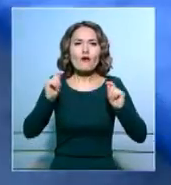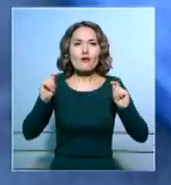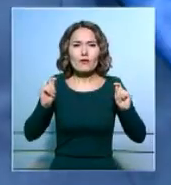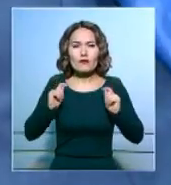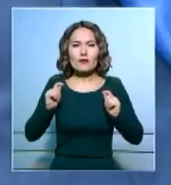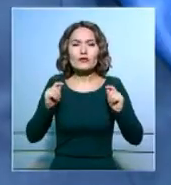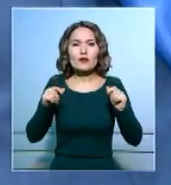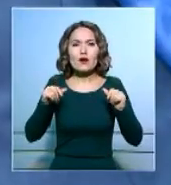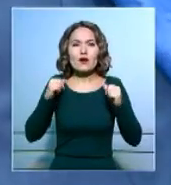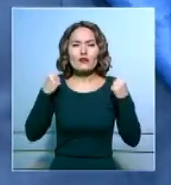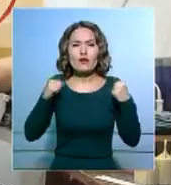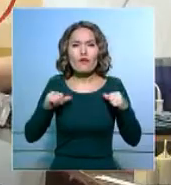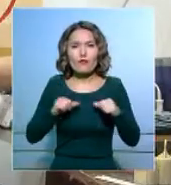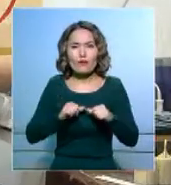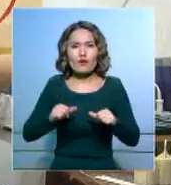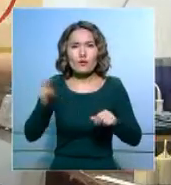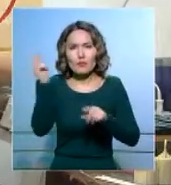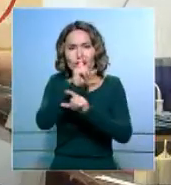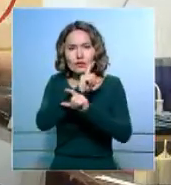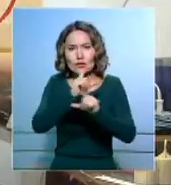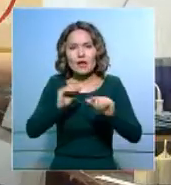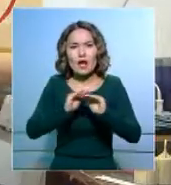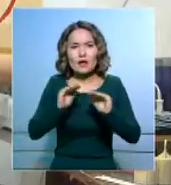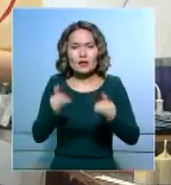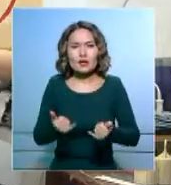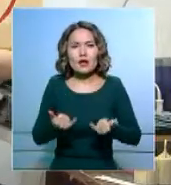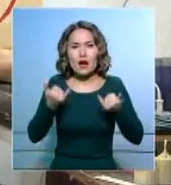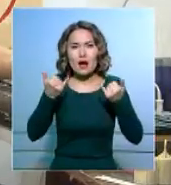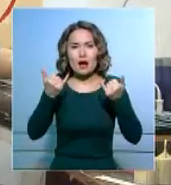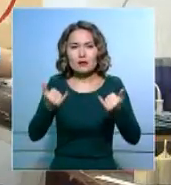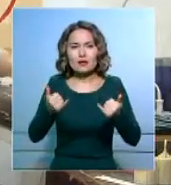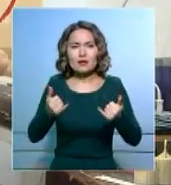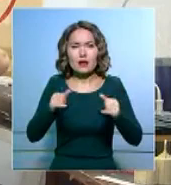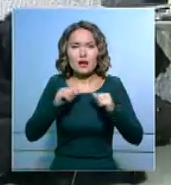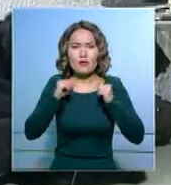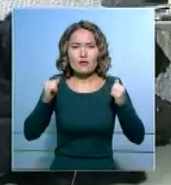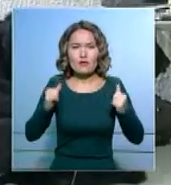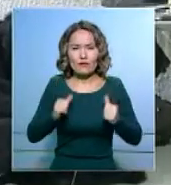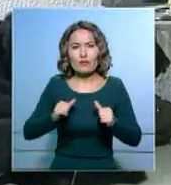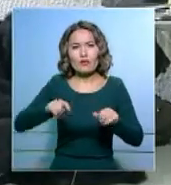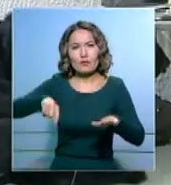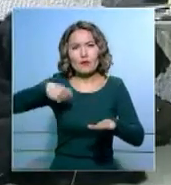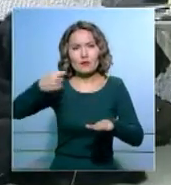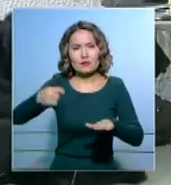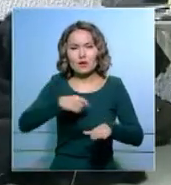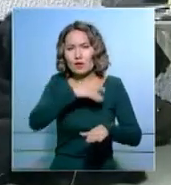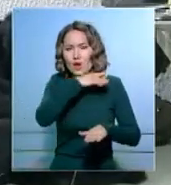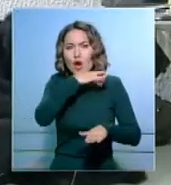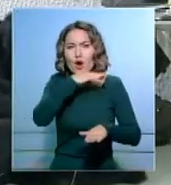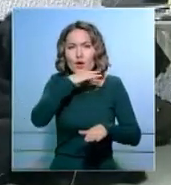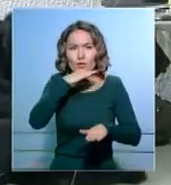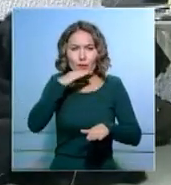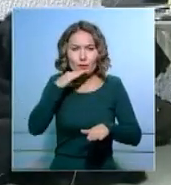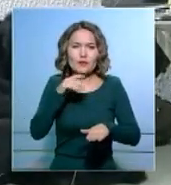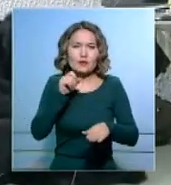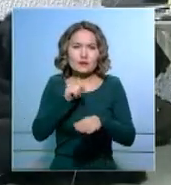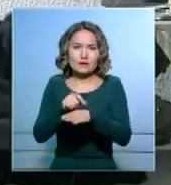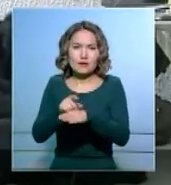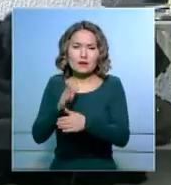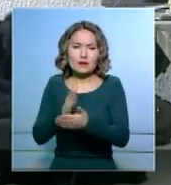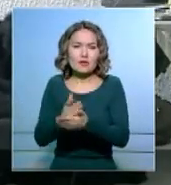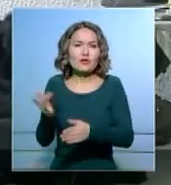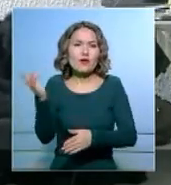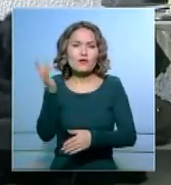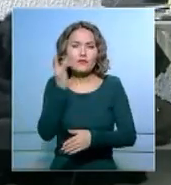Наурыз мерекесіне дайындықты бастап кетті. Қазір мұнда 5 тігінші еңбек етеді. Бұл время зарплата. Жалақымызды уақытылы алып